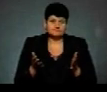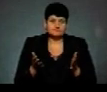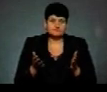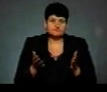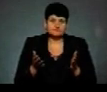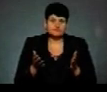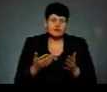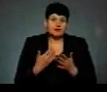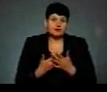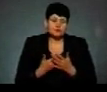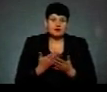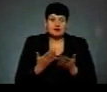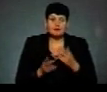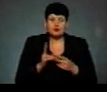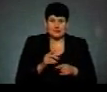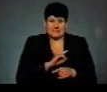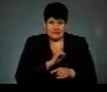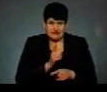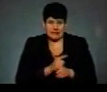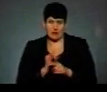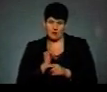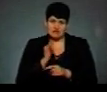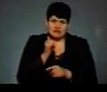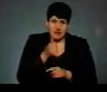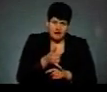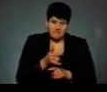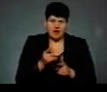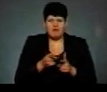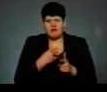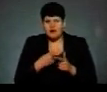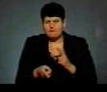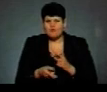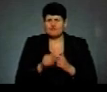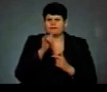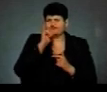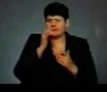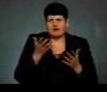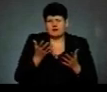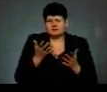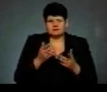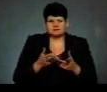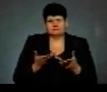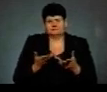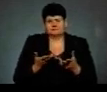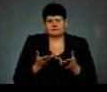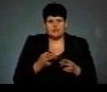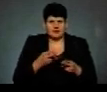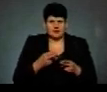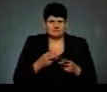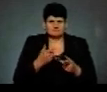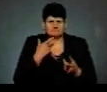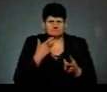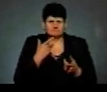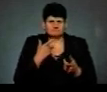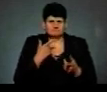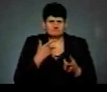Тобто, якби хтось силою заливав або погрожував, ну, хоча б під